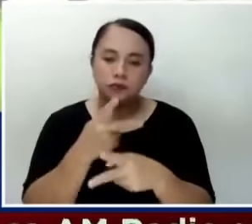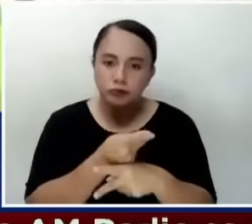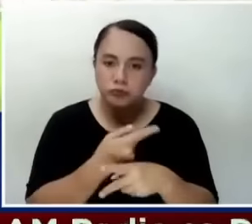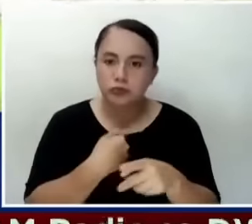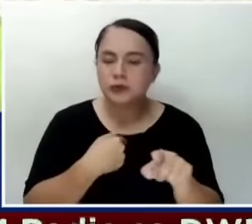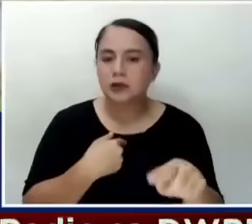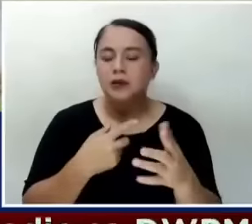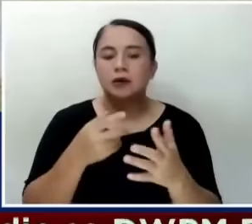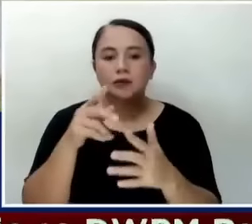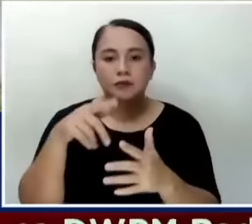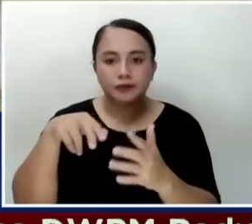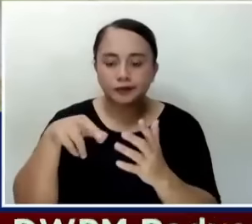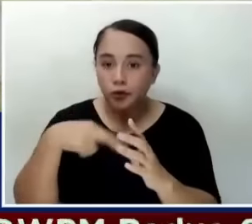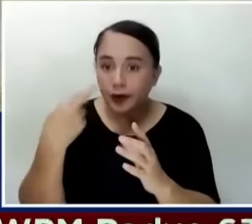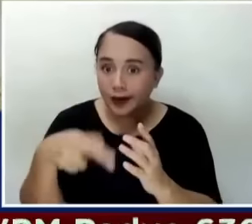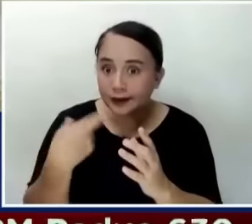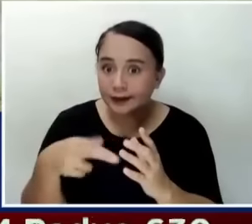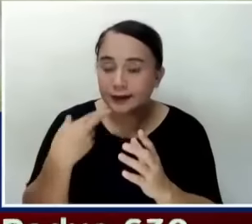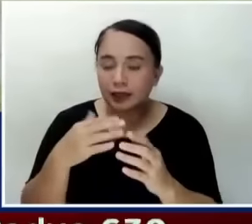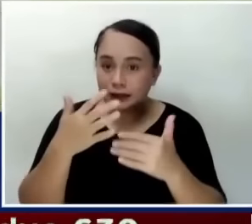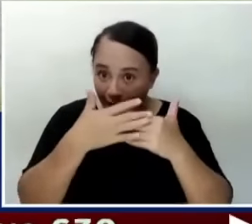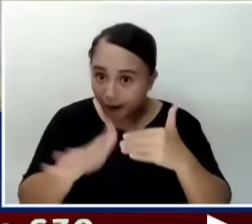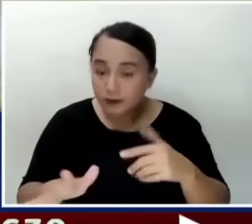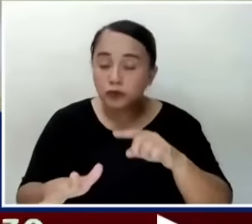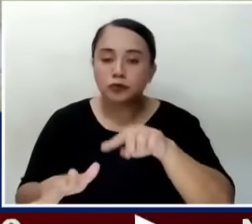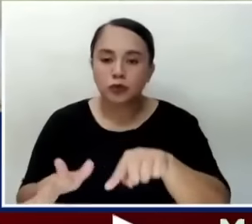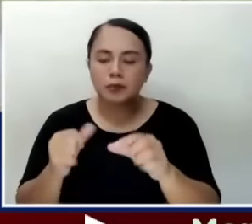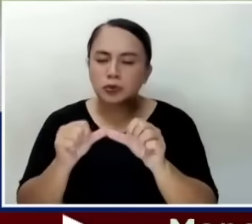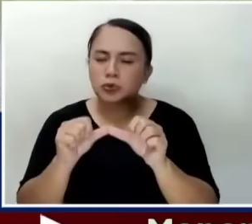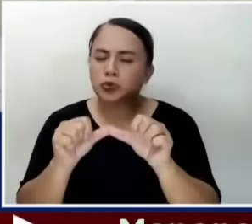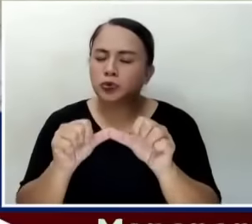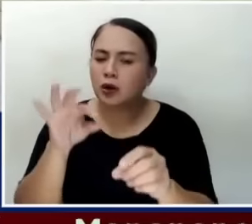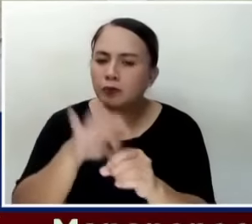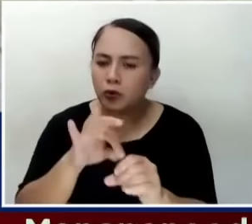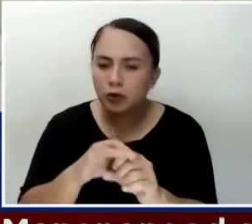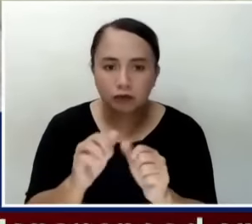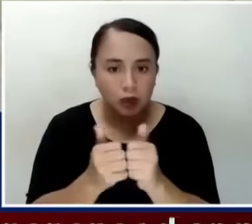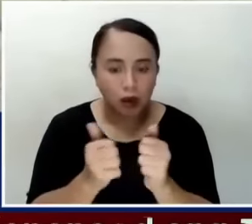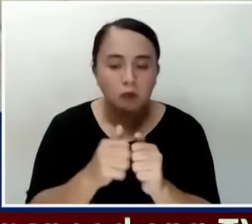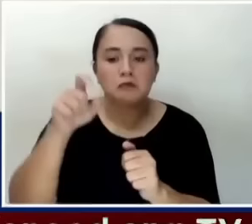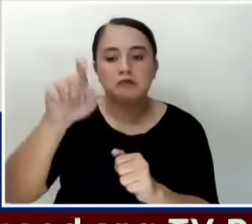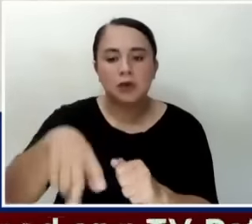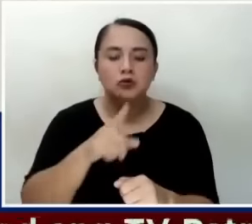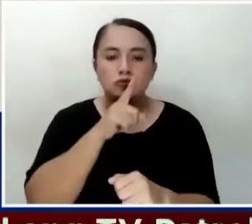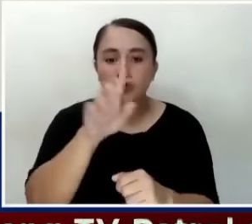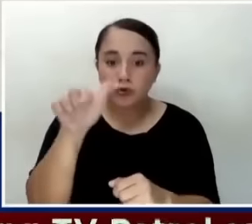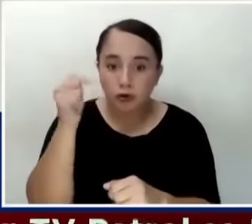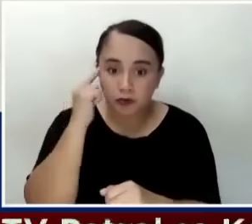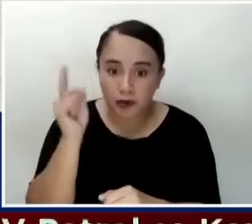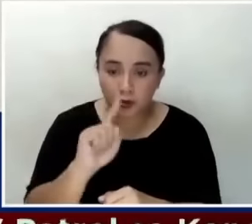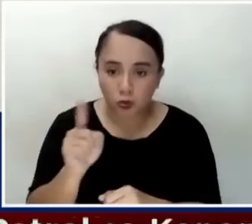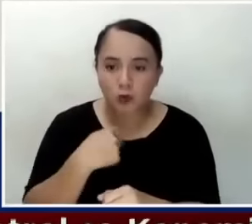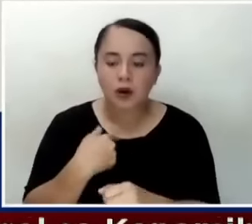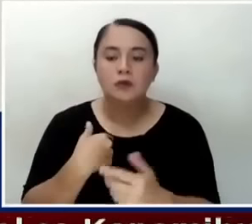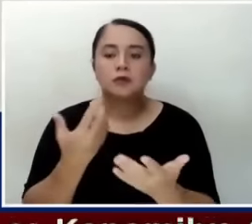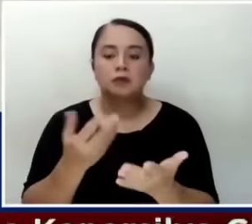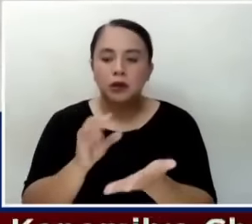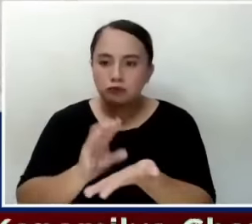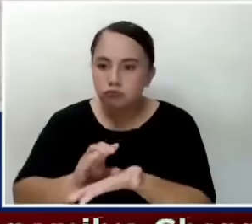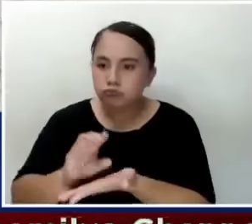post-harvest facilities. Pero para umano maging sustainable ang programa, kailangang masiguro ng gobyerno na malalaanan ito ng